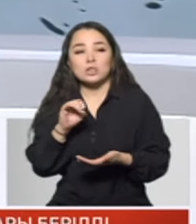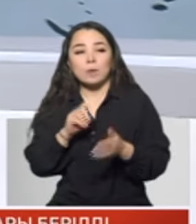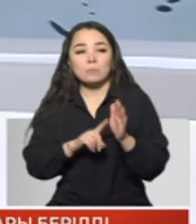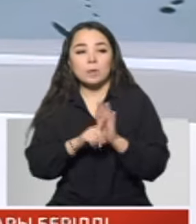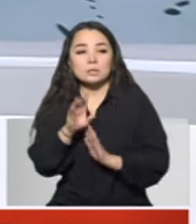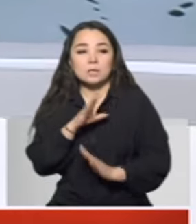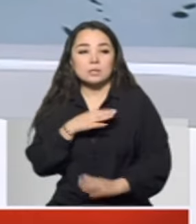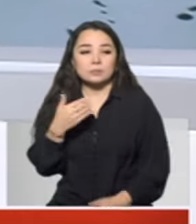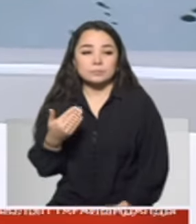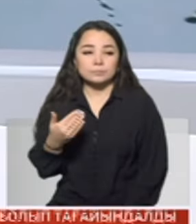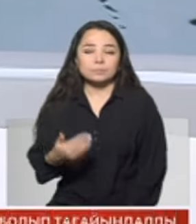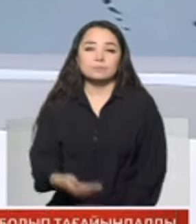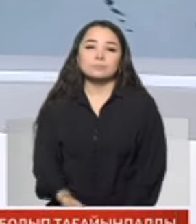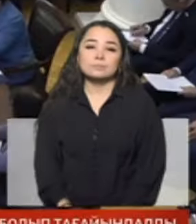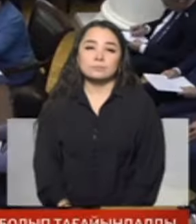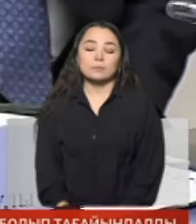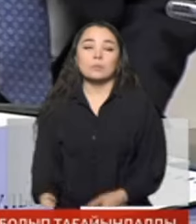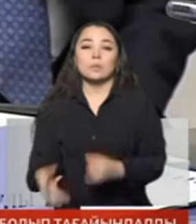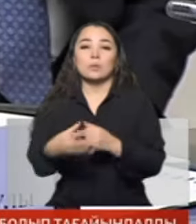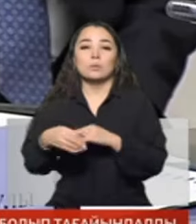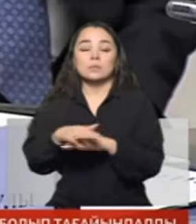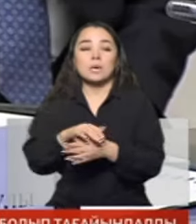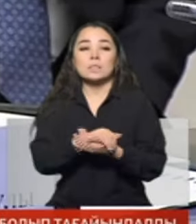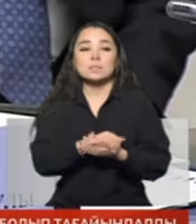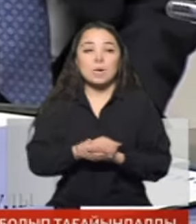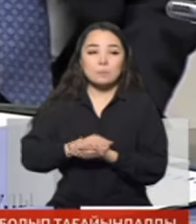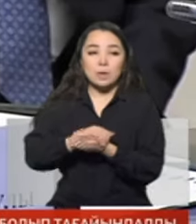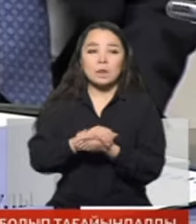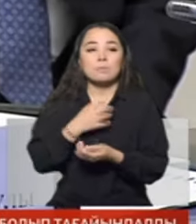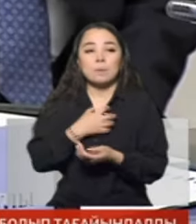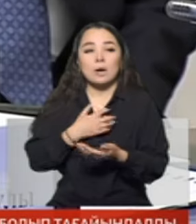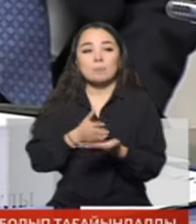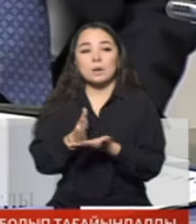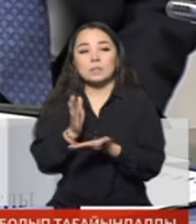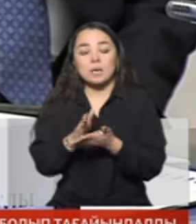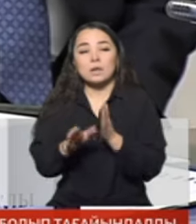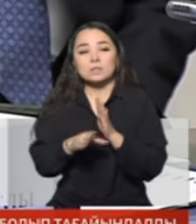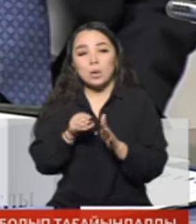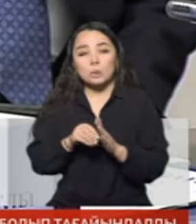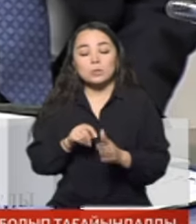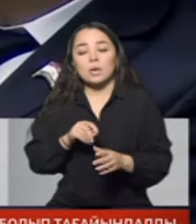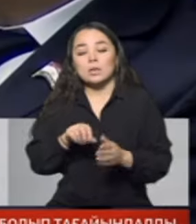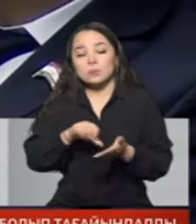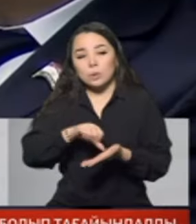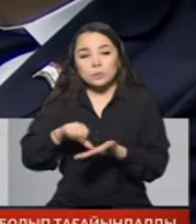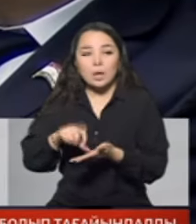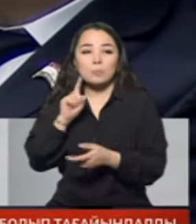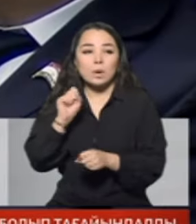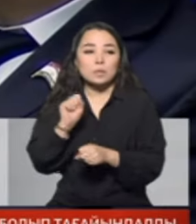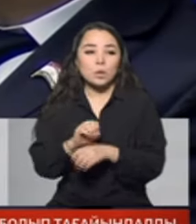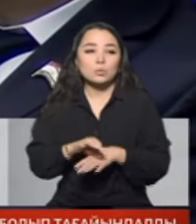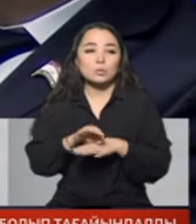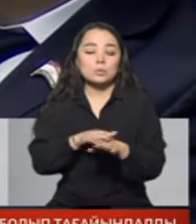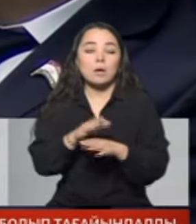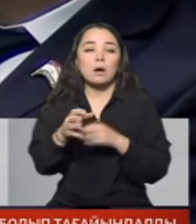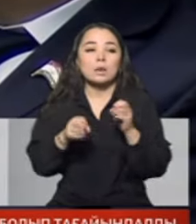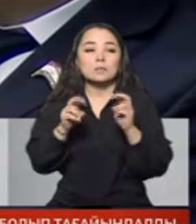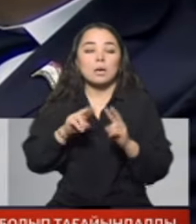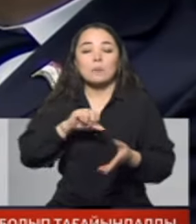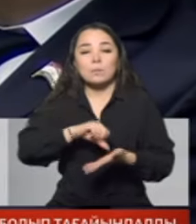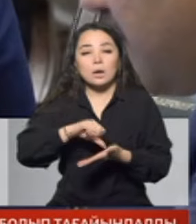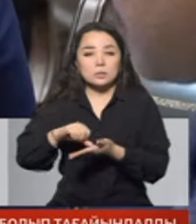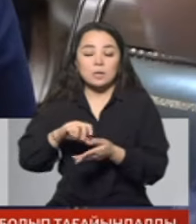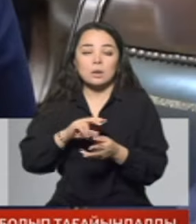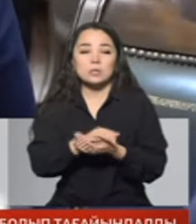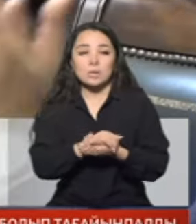барды. Өңірдегі ынтымақтастықтың маңызды бағыттарының бірі сайлау мен референдумдарды өткізуге мониторинг жүргізу. Халықаралық байқау